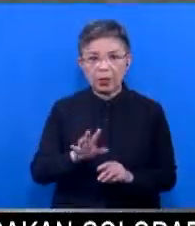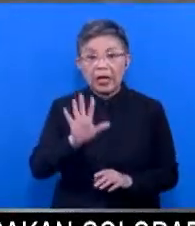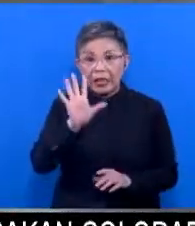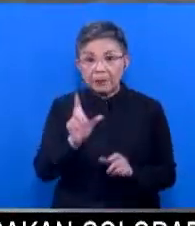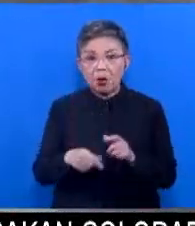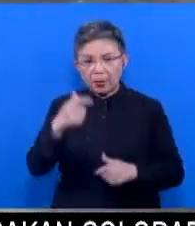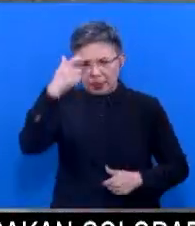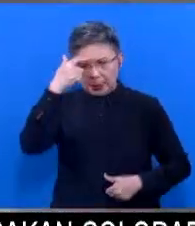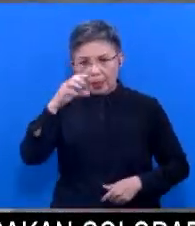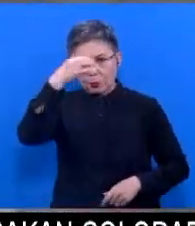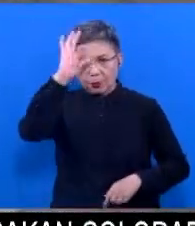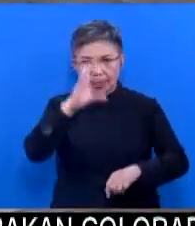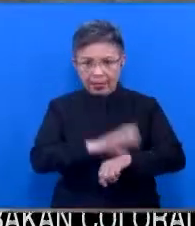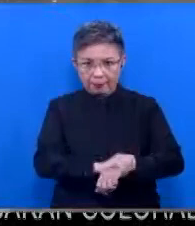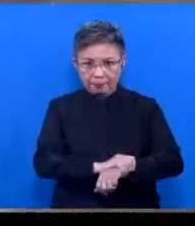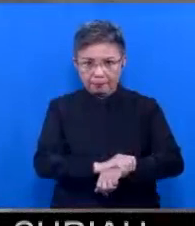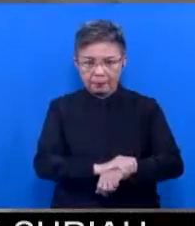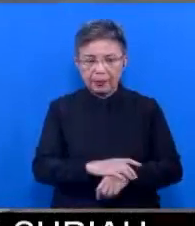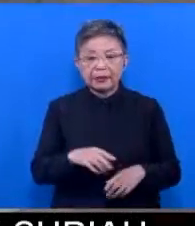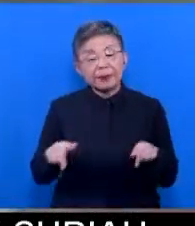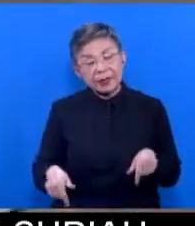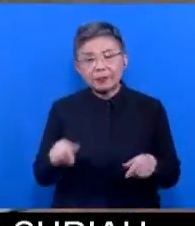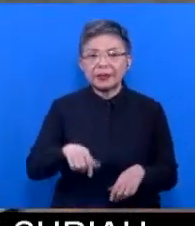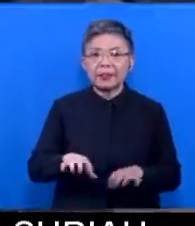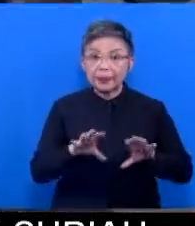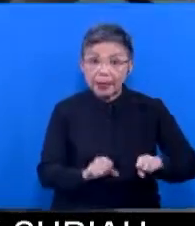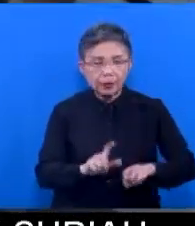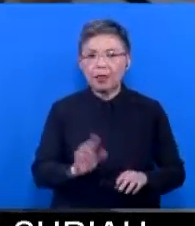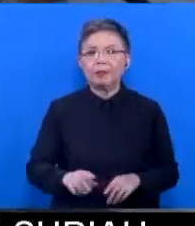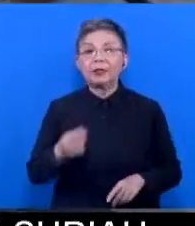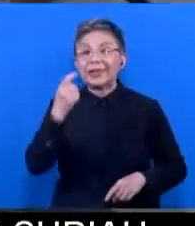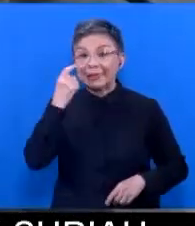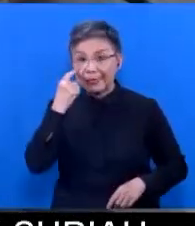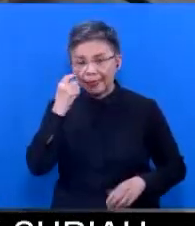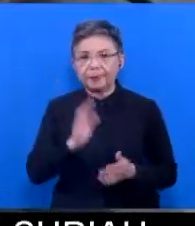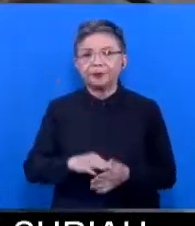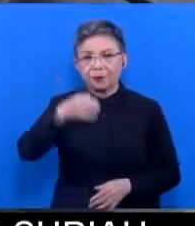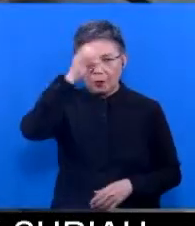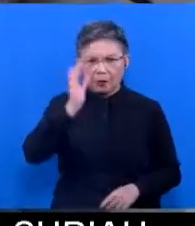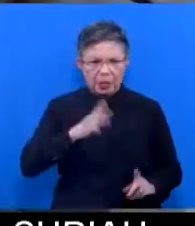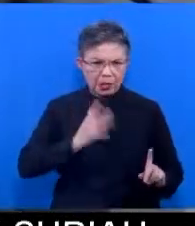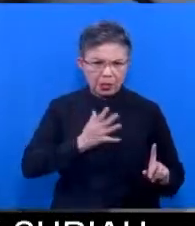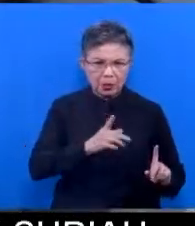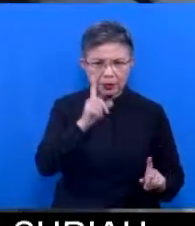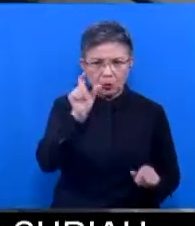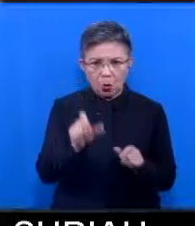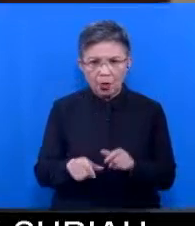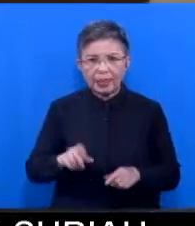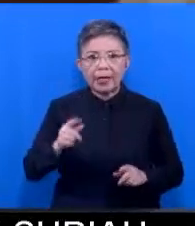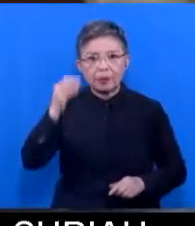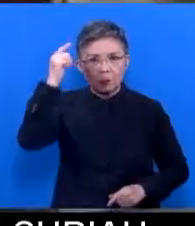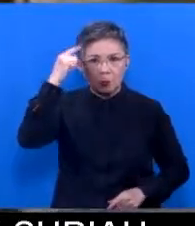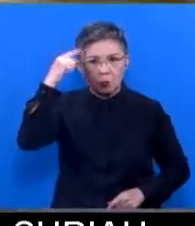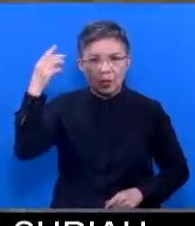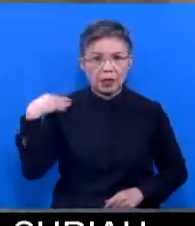polisi meski masih berstatus saksi. Sementara itu, petugas masih mengejar seorang pelaku lainnya yang menjadi otak